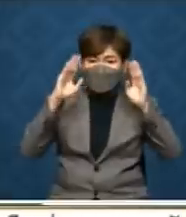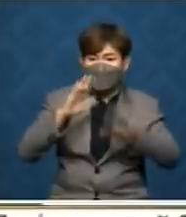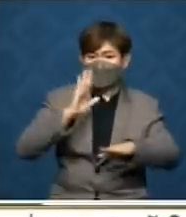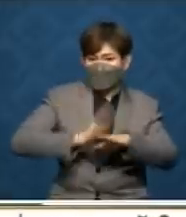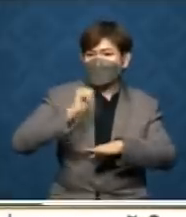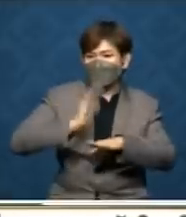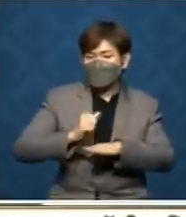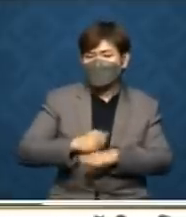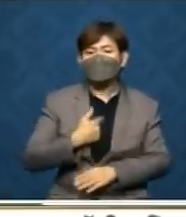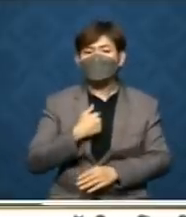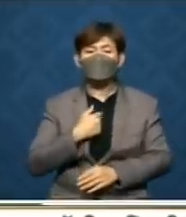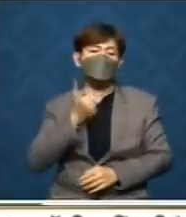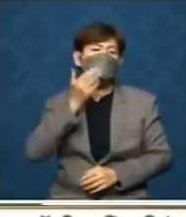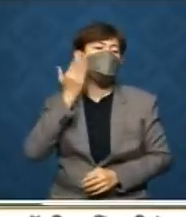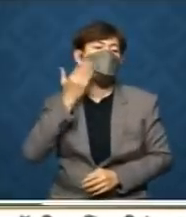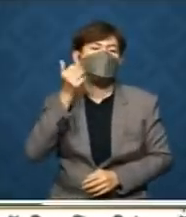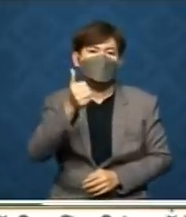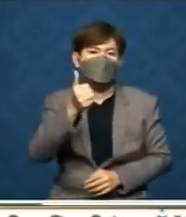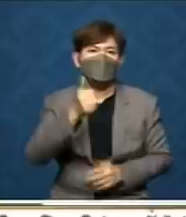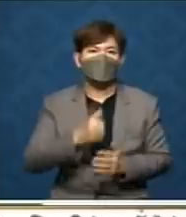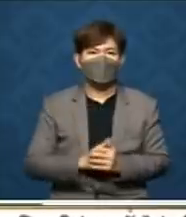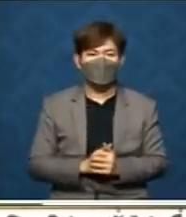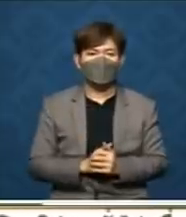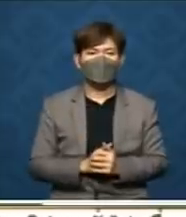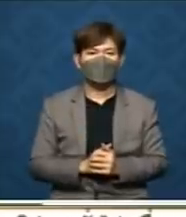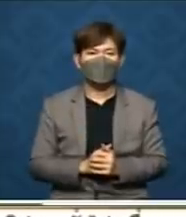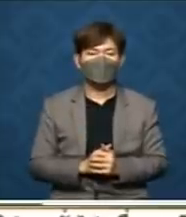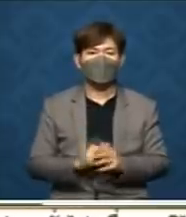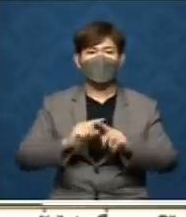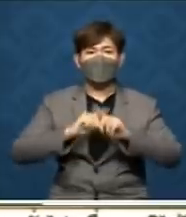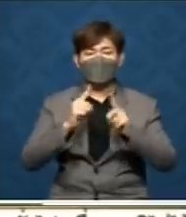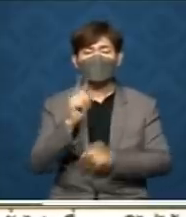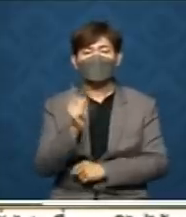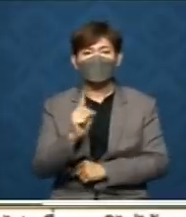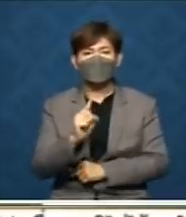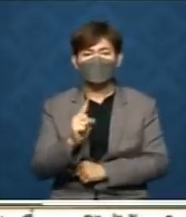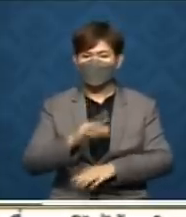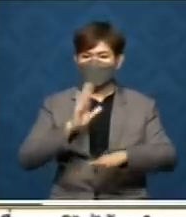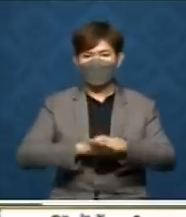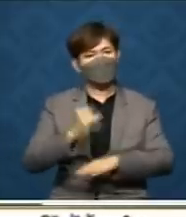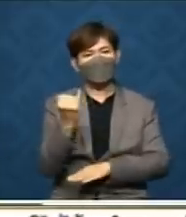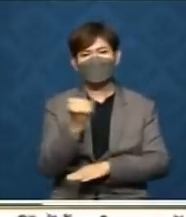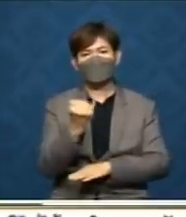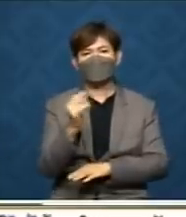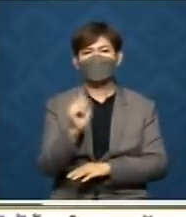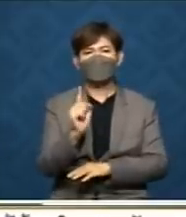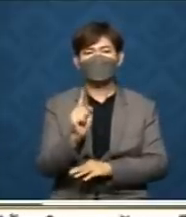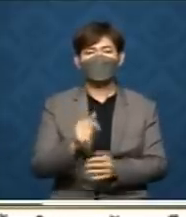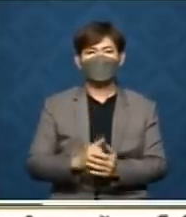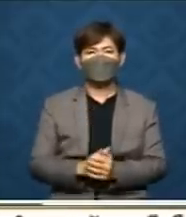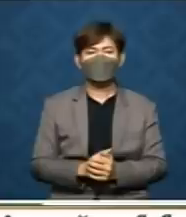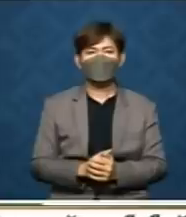ความสำเร็จนั่นถึงโมได้เอาแล้วฮะไอ้ชิงถึงบ่งบอกถึงความร้ายสามารถของท่านผู้นำก็คือ